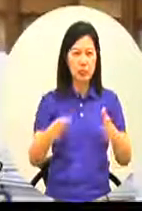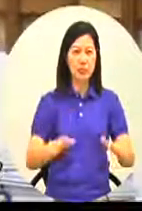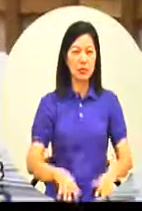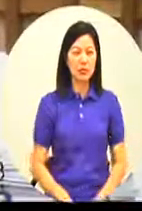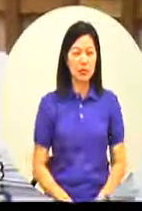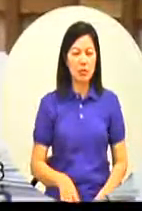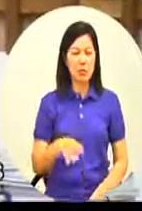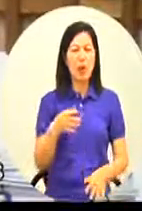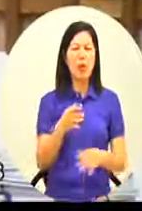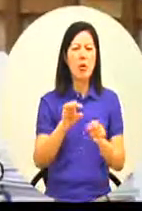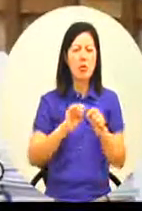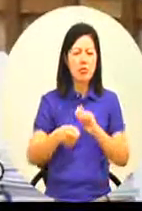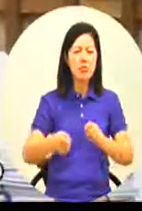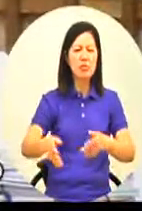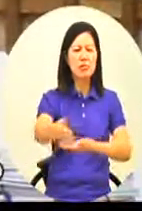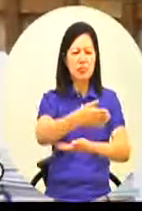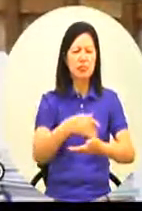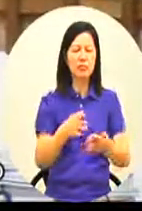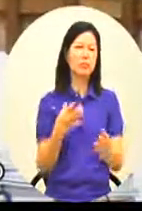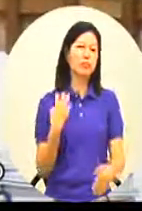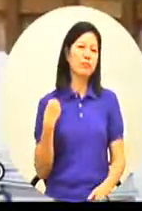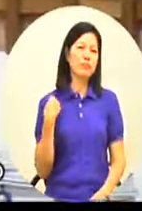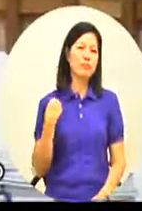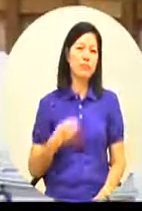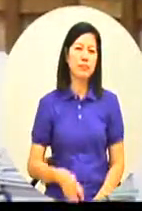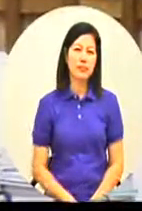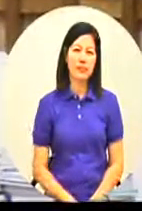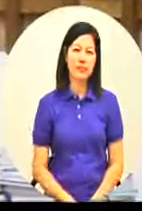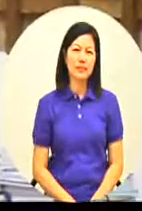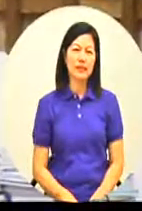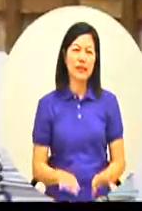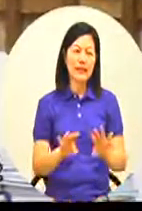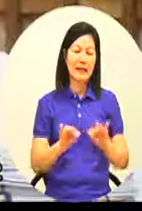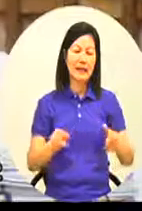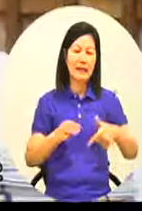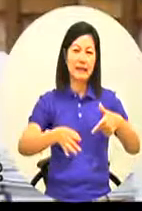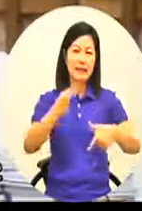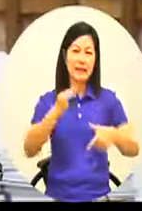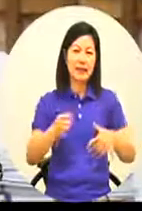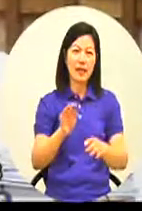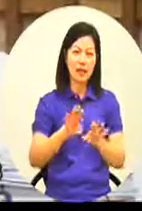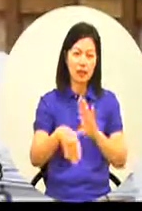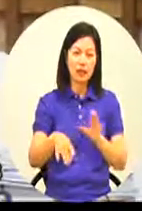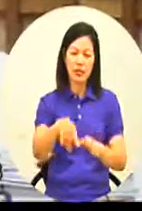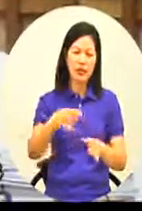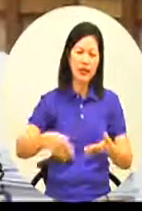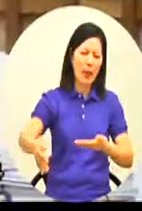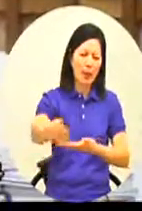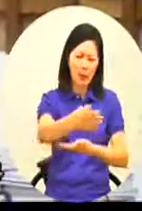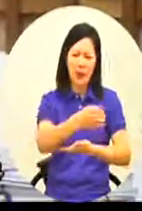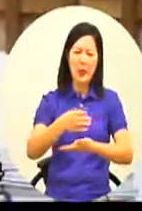扣啦？有哪是照扣？扣这个地价税吼，只番扣了，真正是